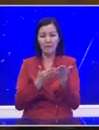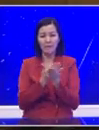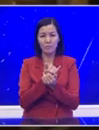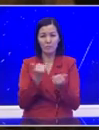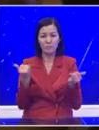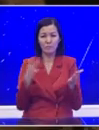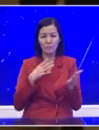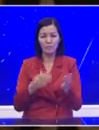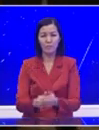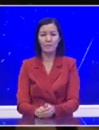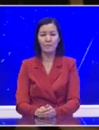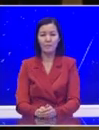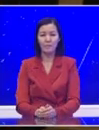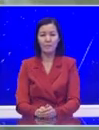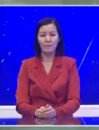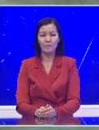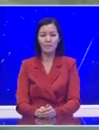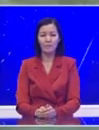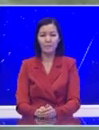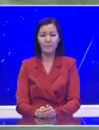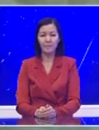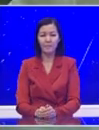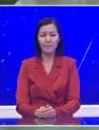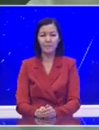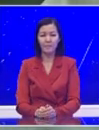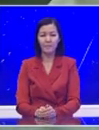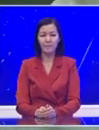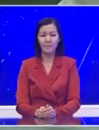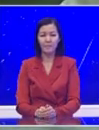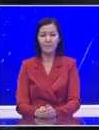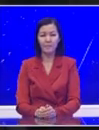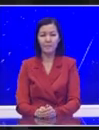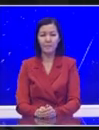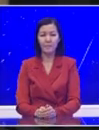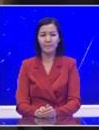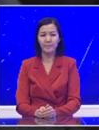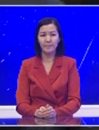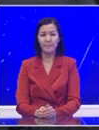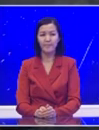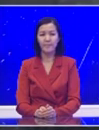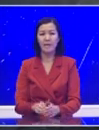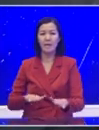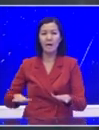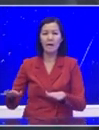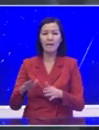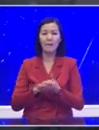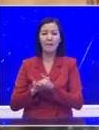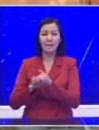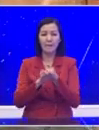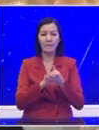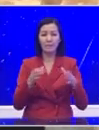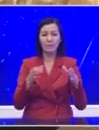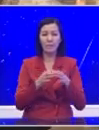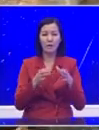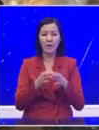Жомарт Осылайша аймақтық кәсіподақтар өкілдері